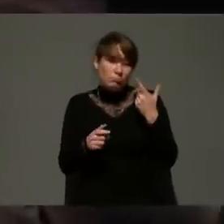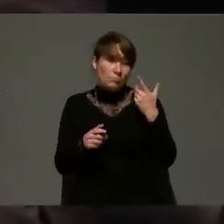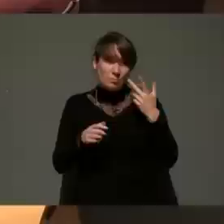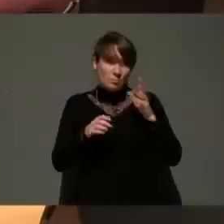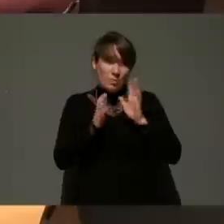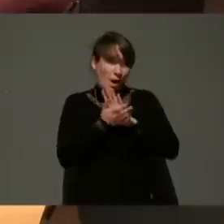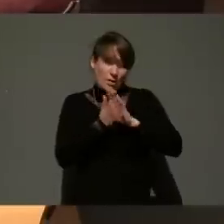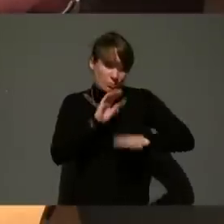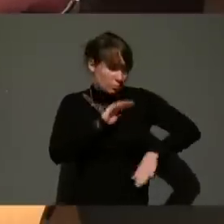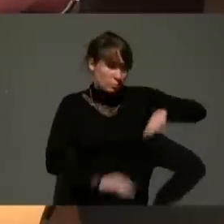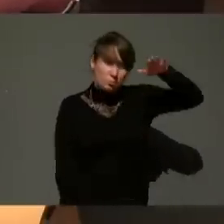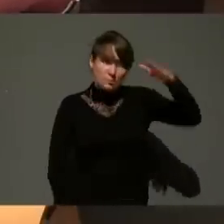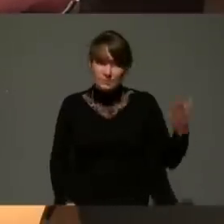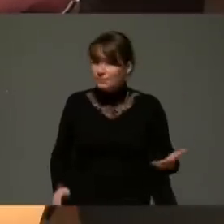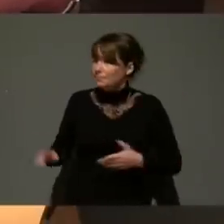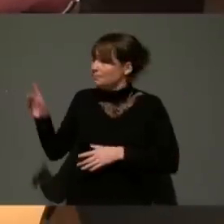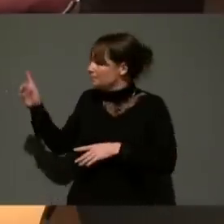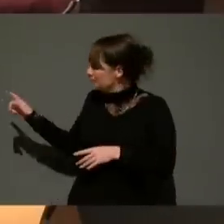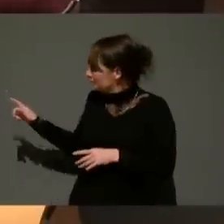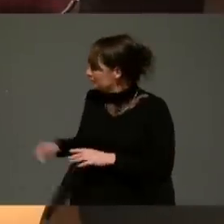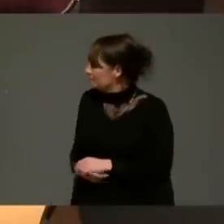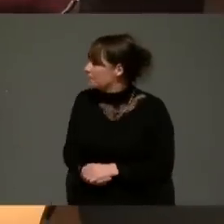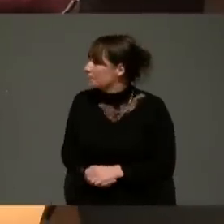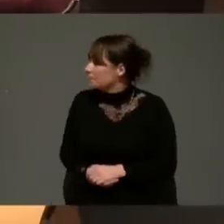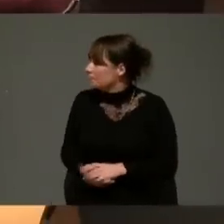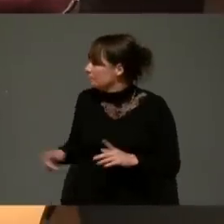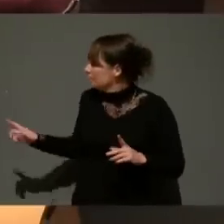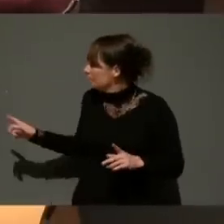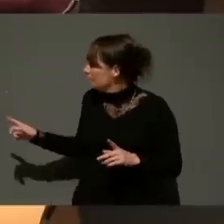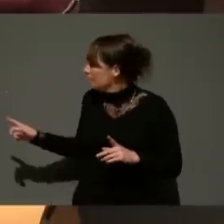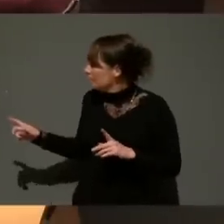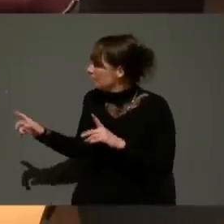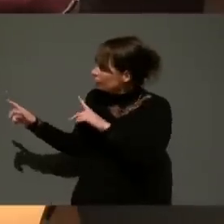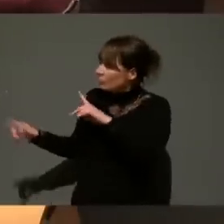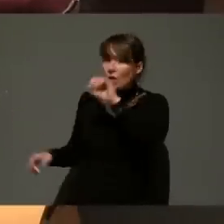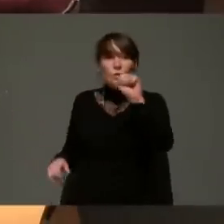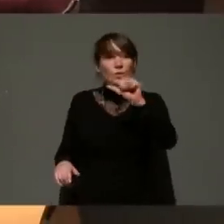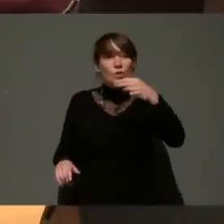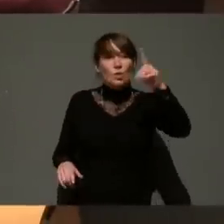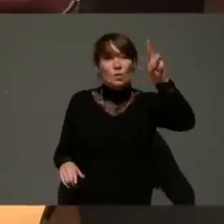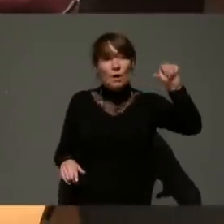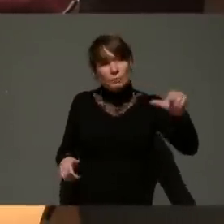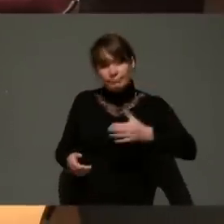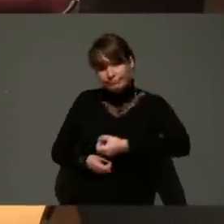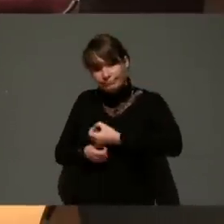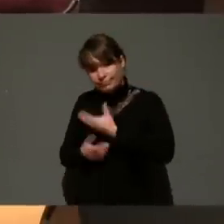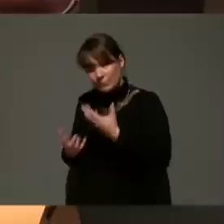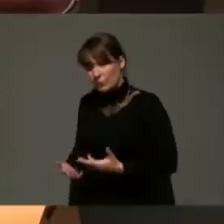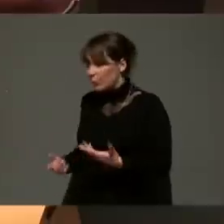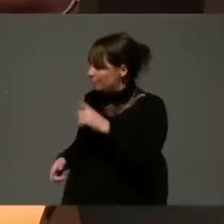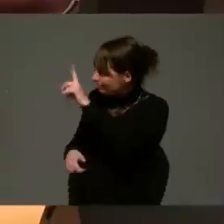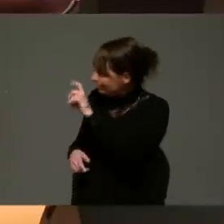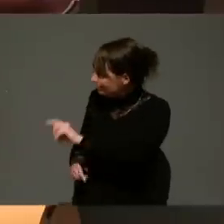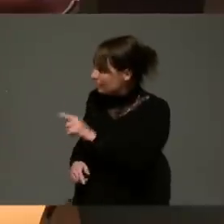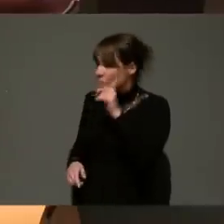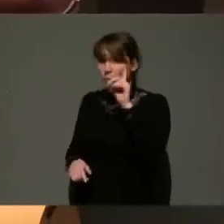âges. Alors moi j'aimerais bien justement faire intervenir Sandra un petit peu sur cette question, parce que Sandra, donc